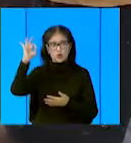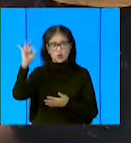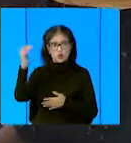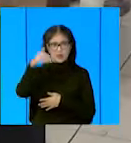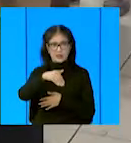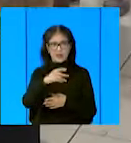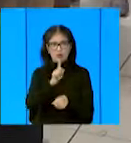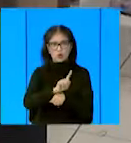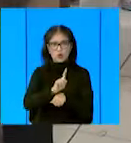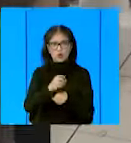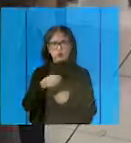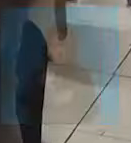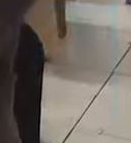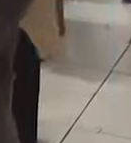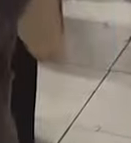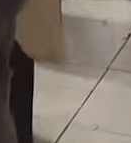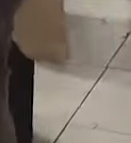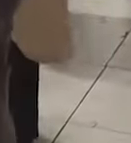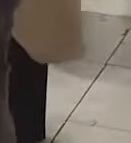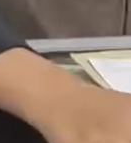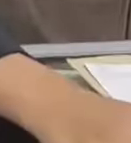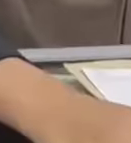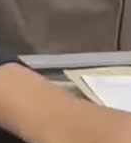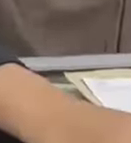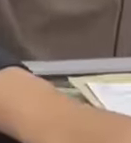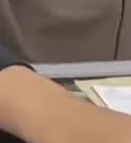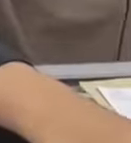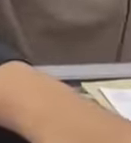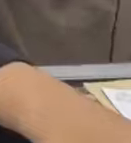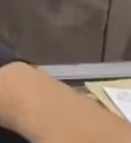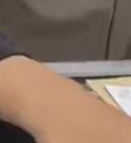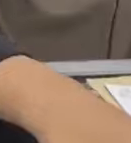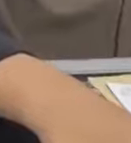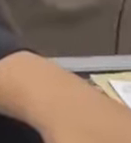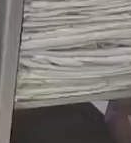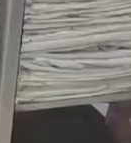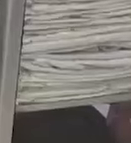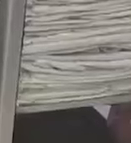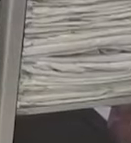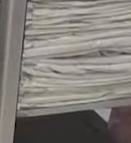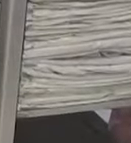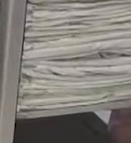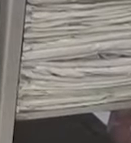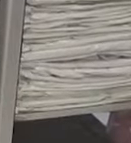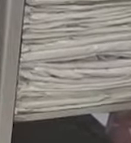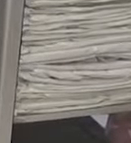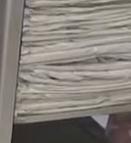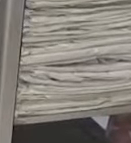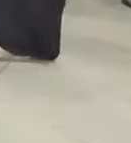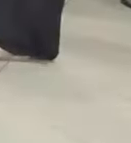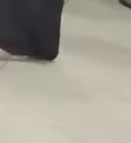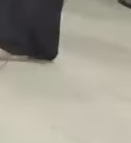anak-anak mereka. Orang tua rata-rata membeli baju seragam, busana muslim hingga aksesoris seperti ikat pinggang dan perlengkapan